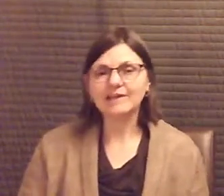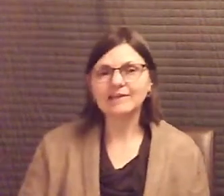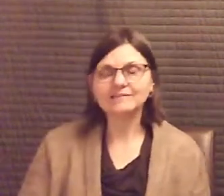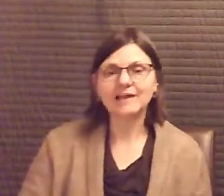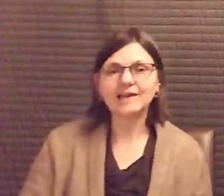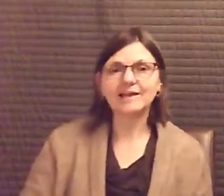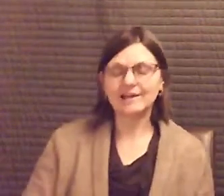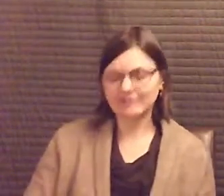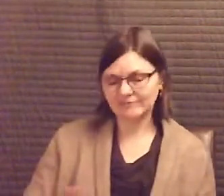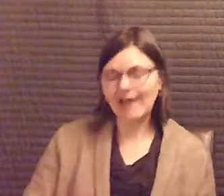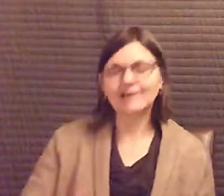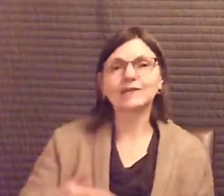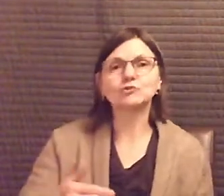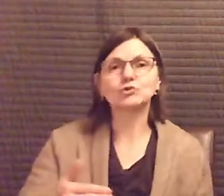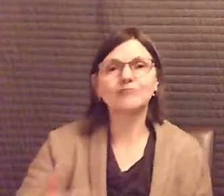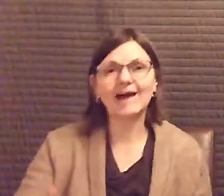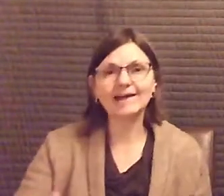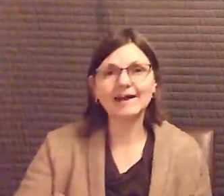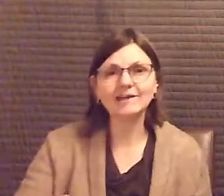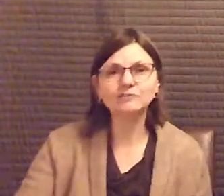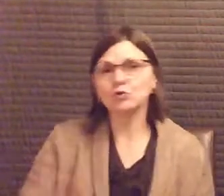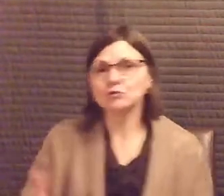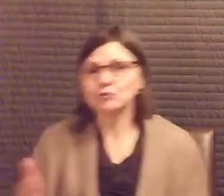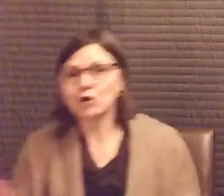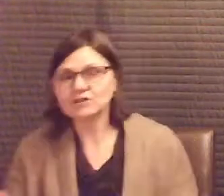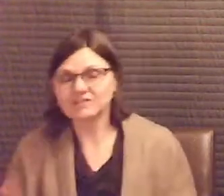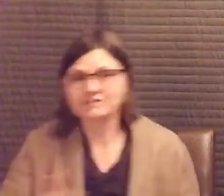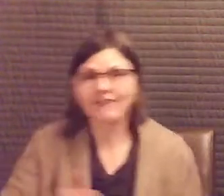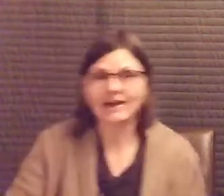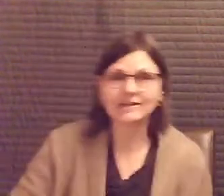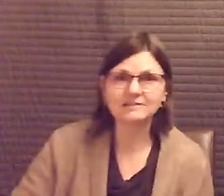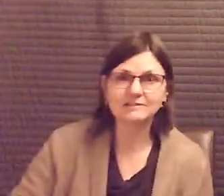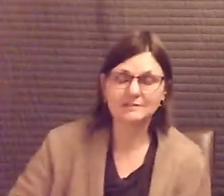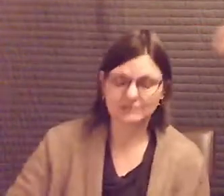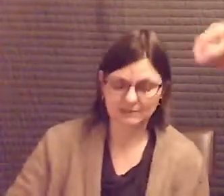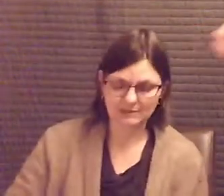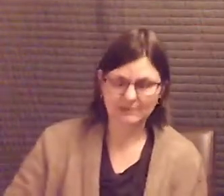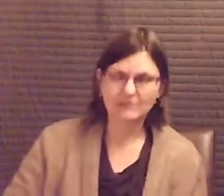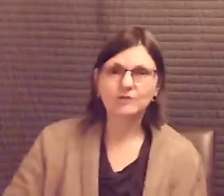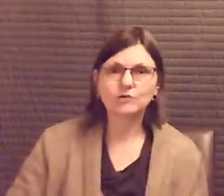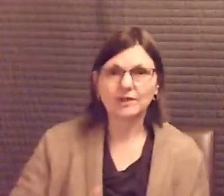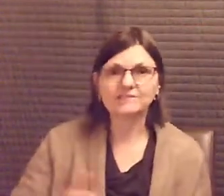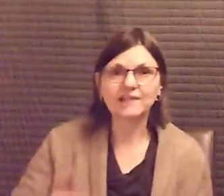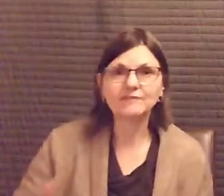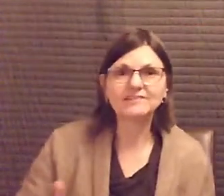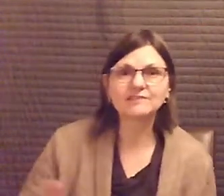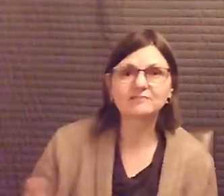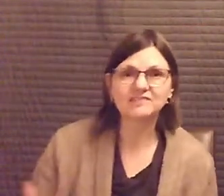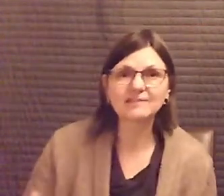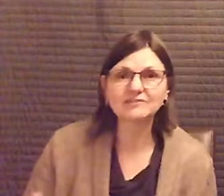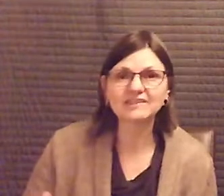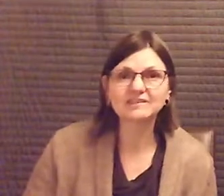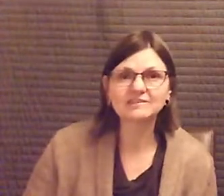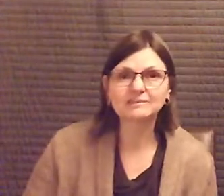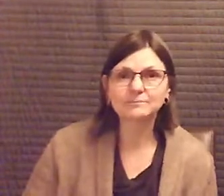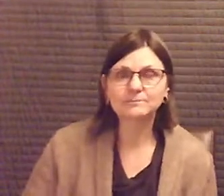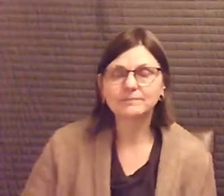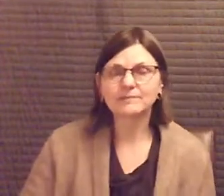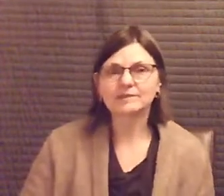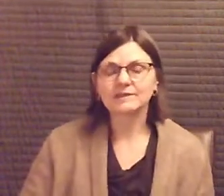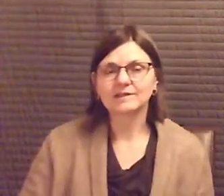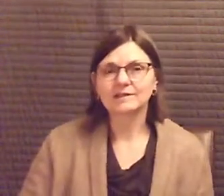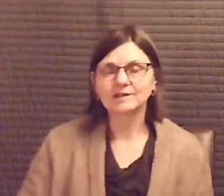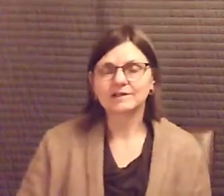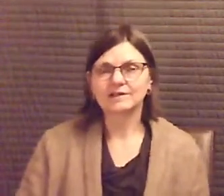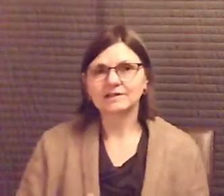en jezus zei he we reinigen en door uw waarheid uw woord is de waarheid land zullen in zo'n ding aan de 17 17 was ik